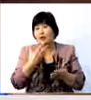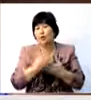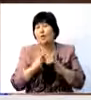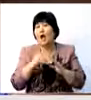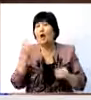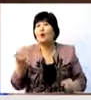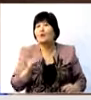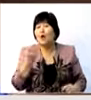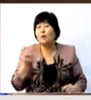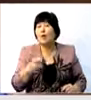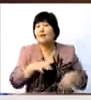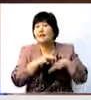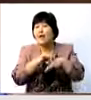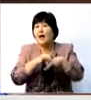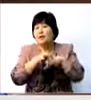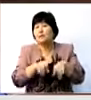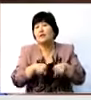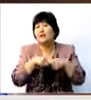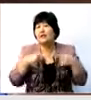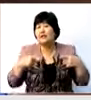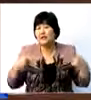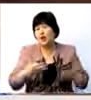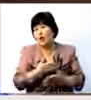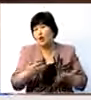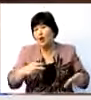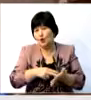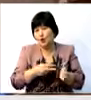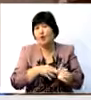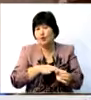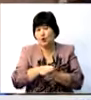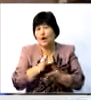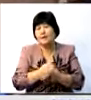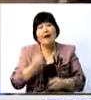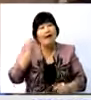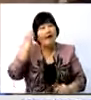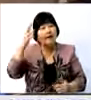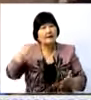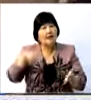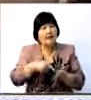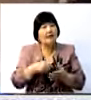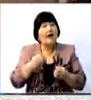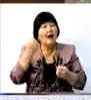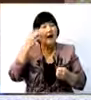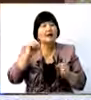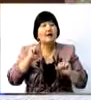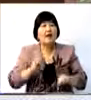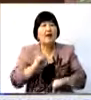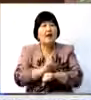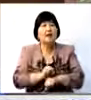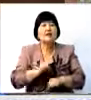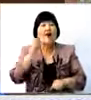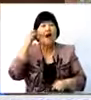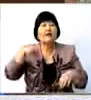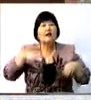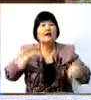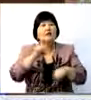ауыл шаруашылығы, тасымал, кен өндіру салаларында бірнеше жоба жүзеге асуда. Ақылды қала, ақылды аялдама, ақылды автотұрақ